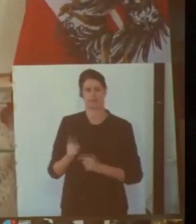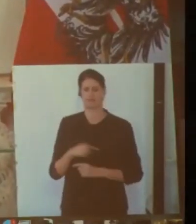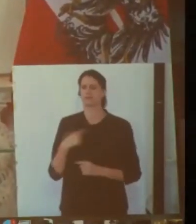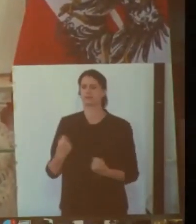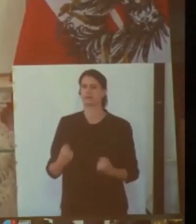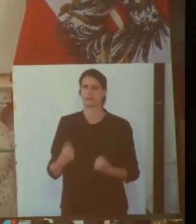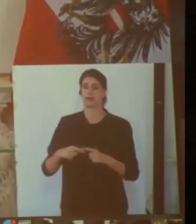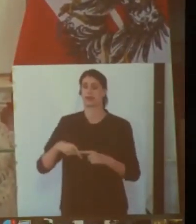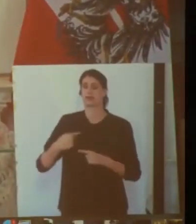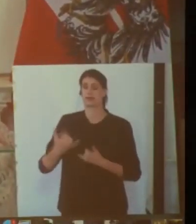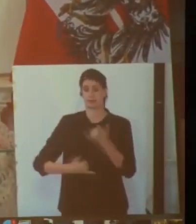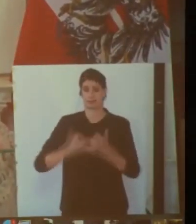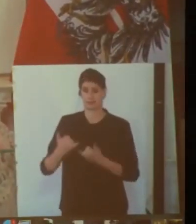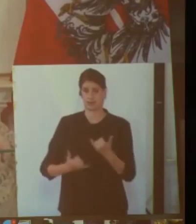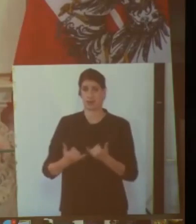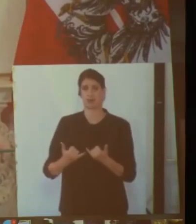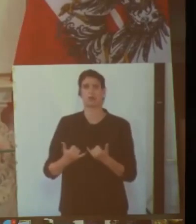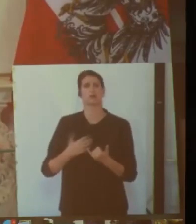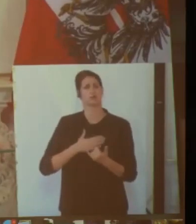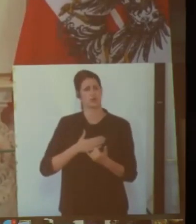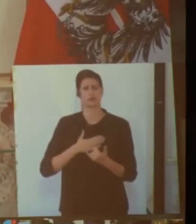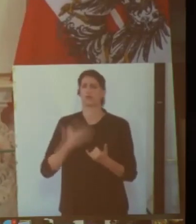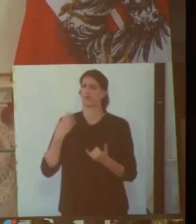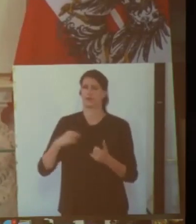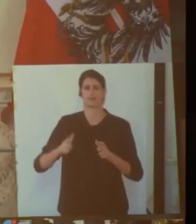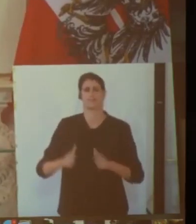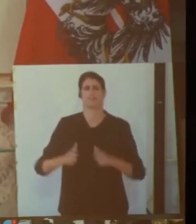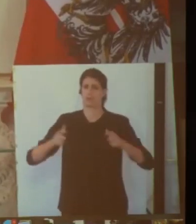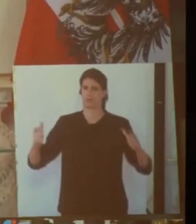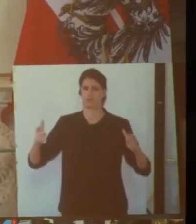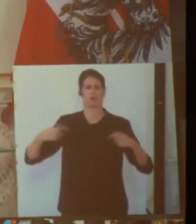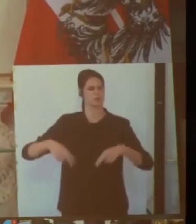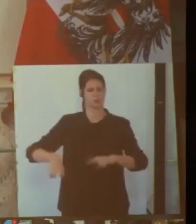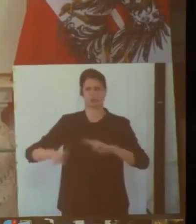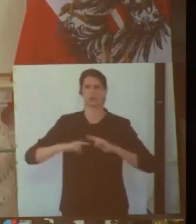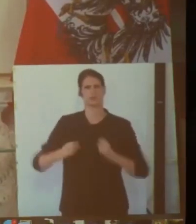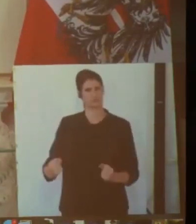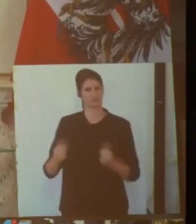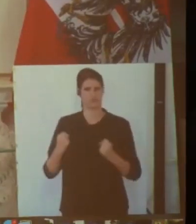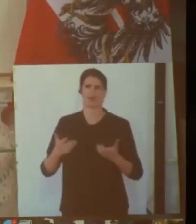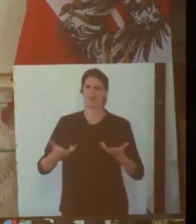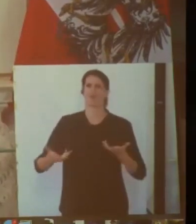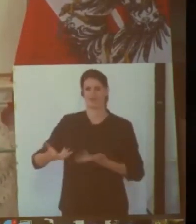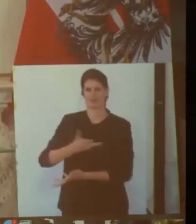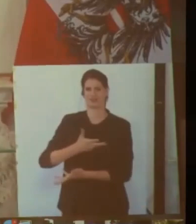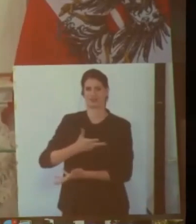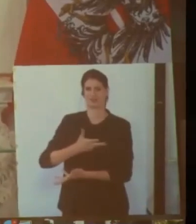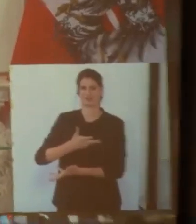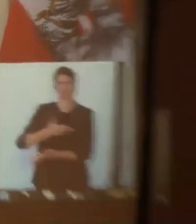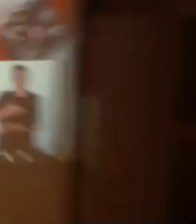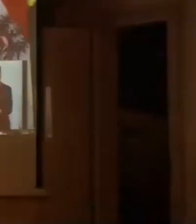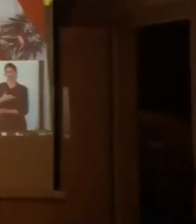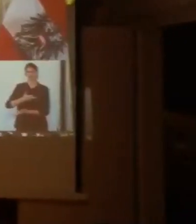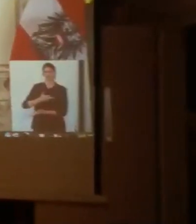sein, nächstes Jahr kehrt das Wachstum zurück und das Comeback unserer Wirtschaft wird beginnen.